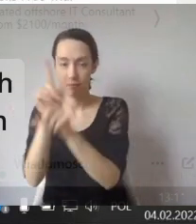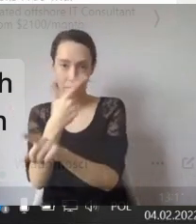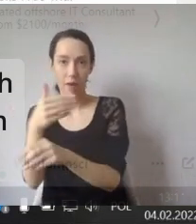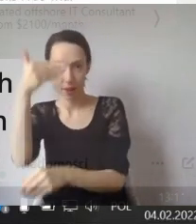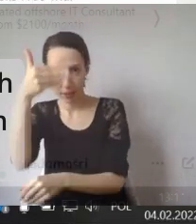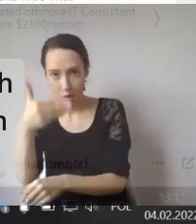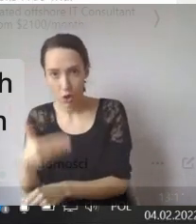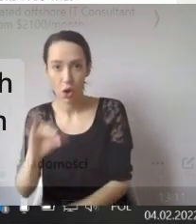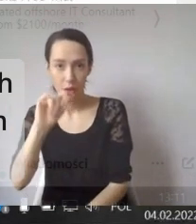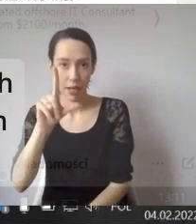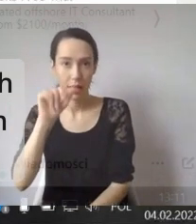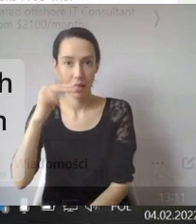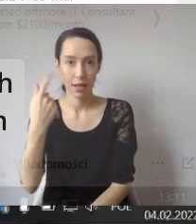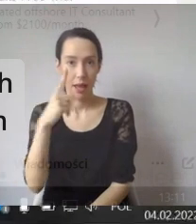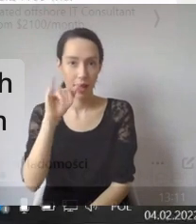mi w takim searchu.